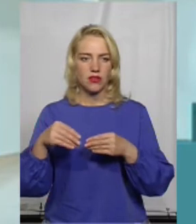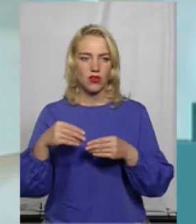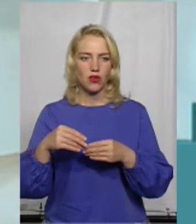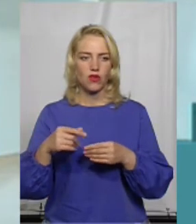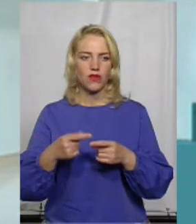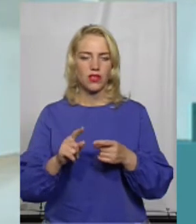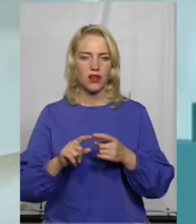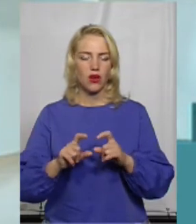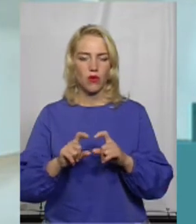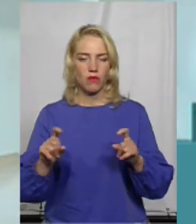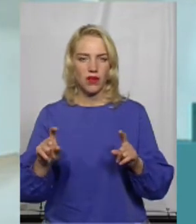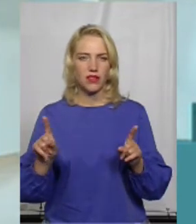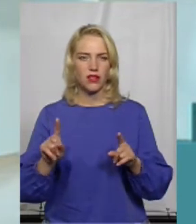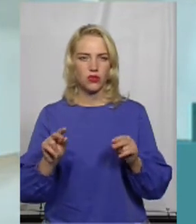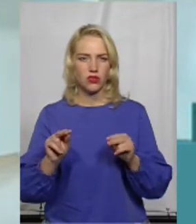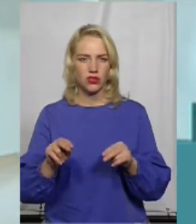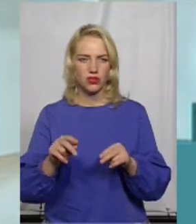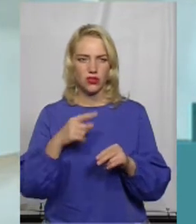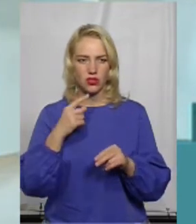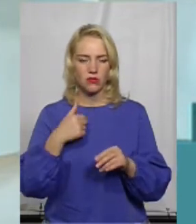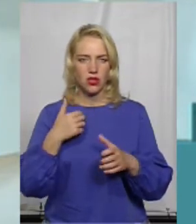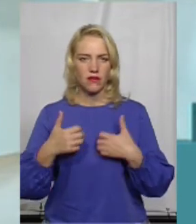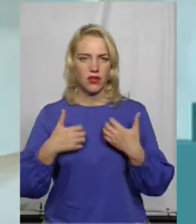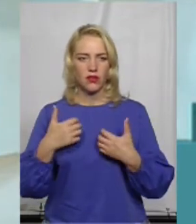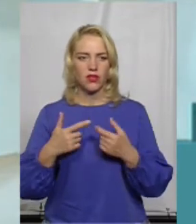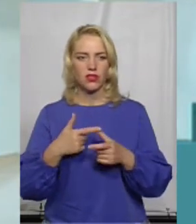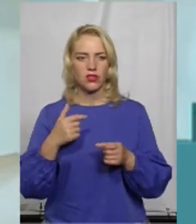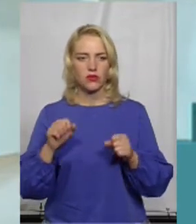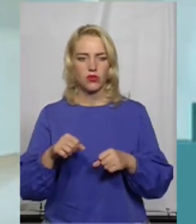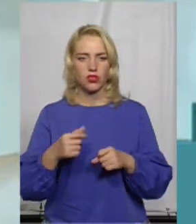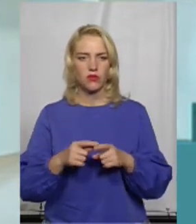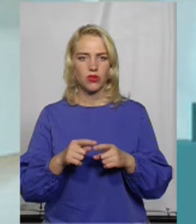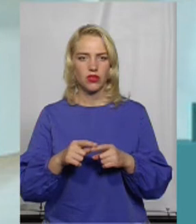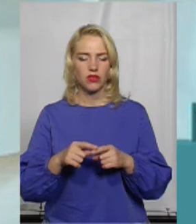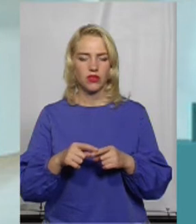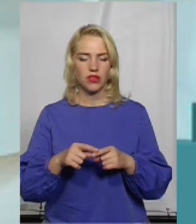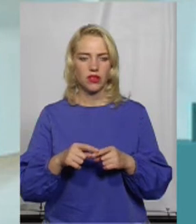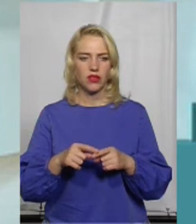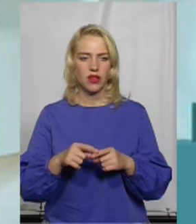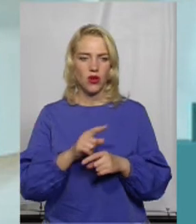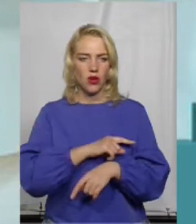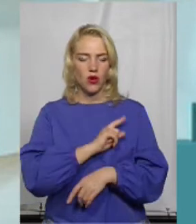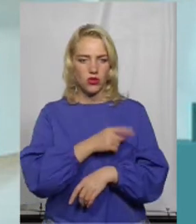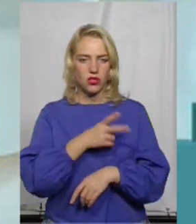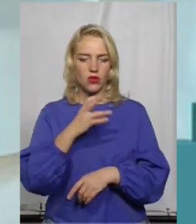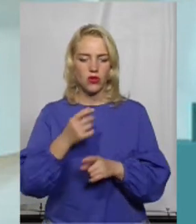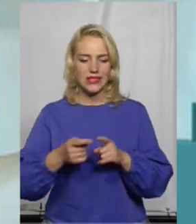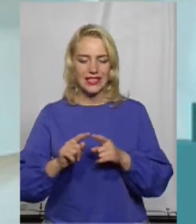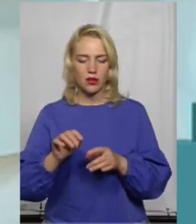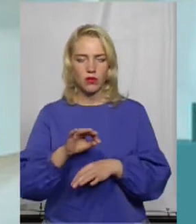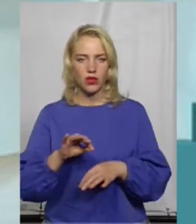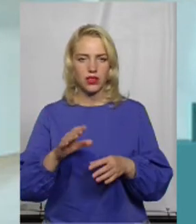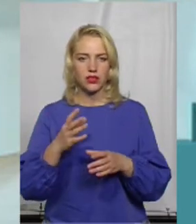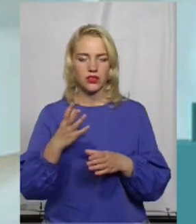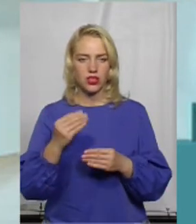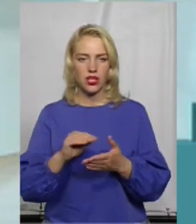фандрейзингова кампанія, яку, чесно кажучи, ми дуже хвилювалися, чи ми зможемо її осилити, але даний проєкт, це є,